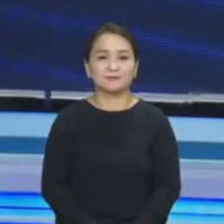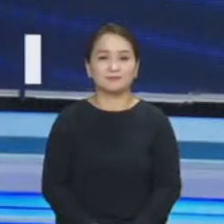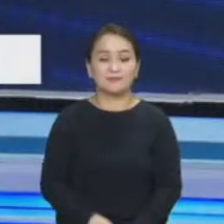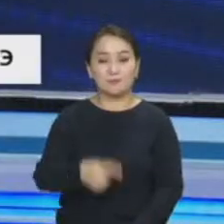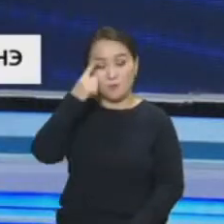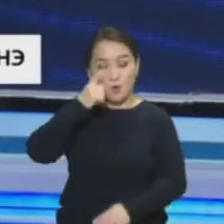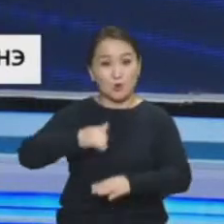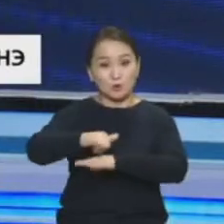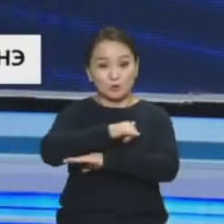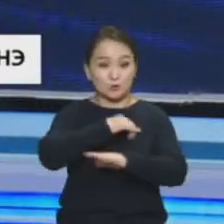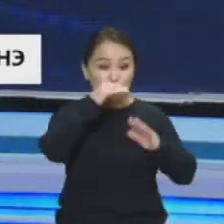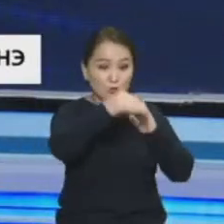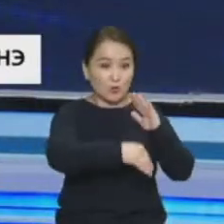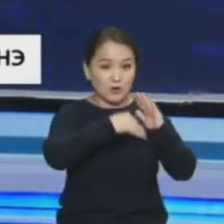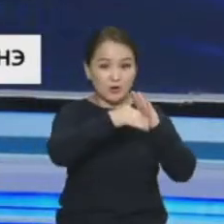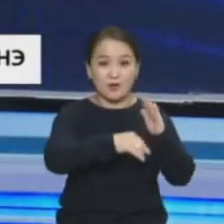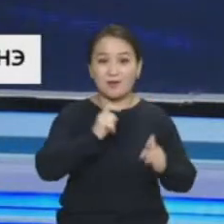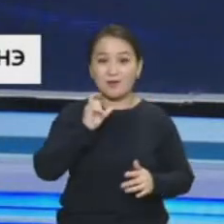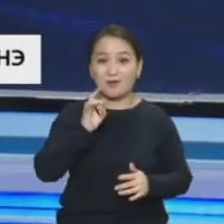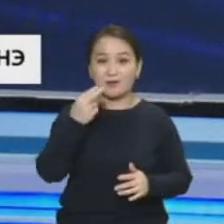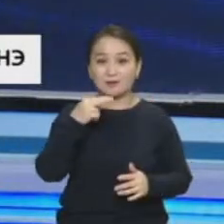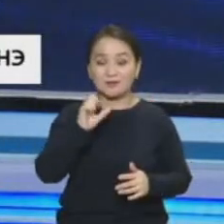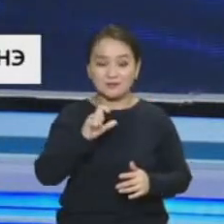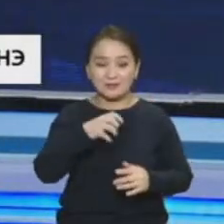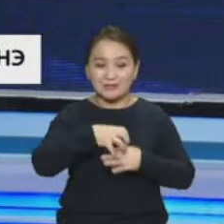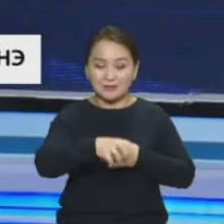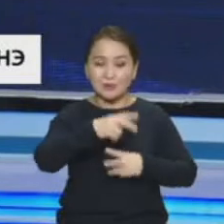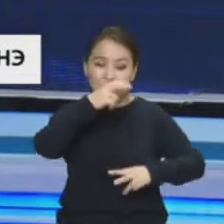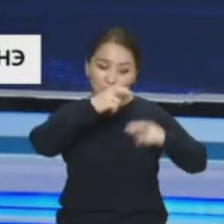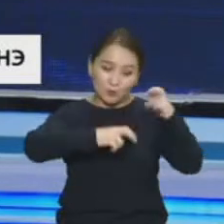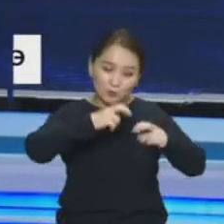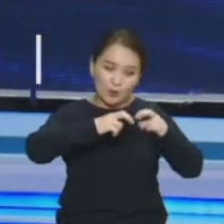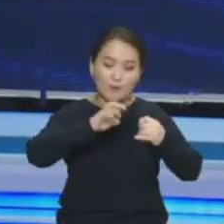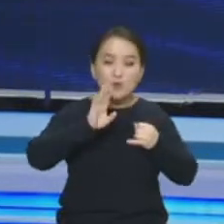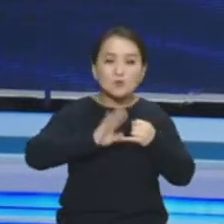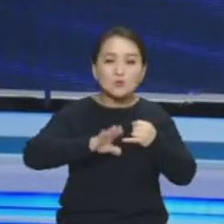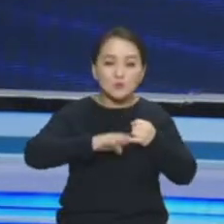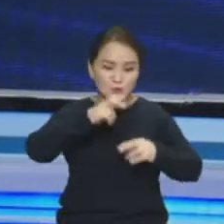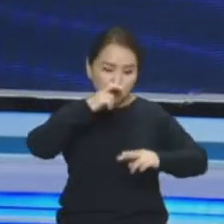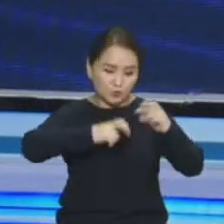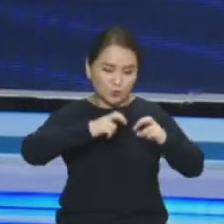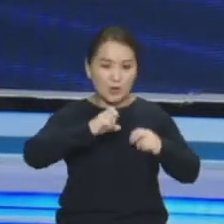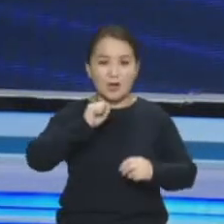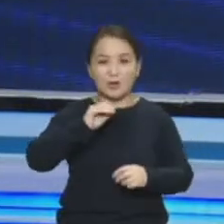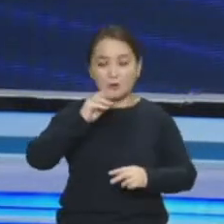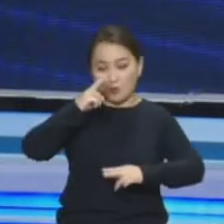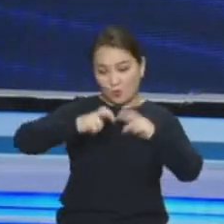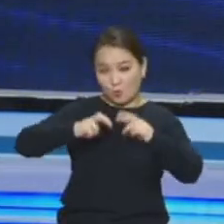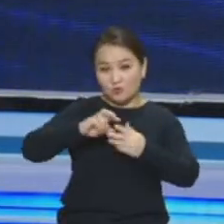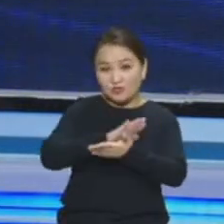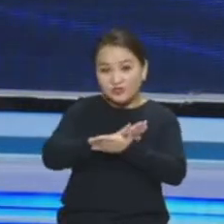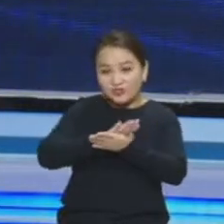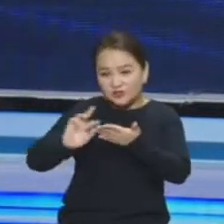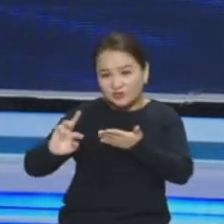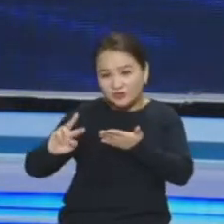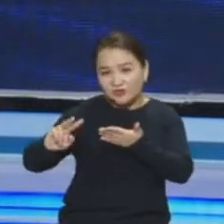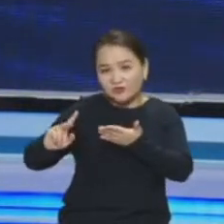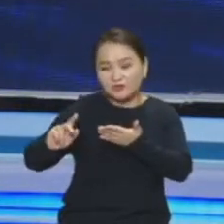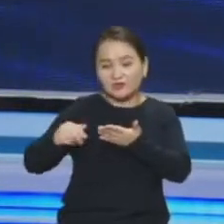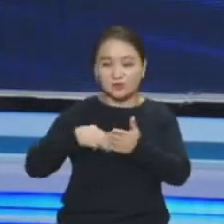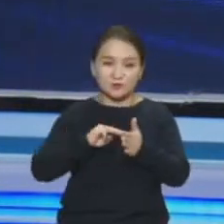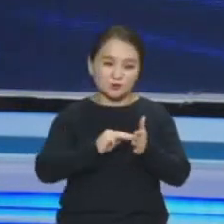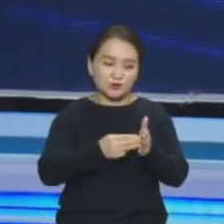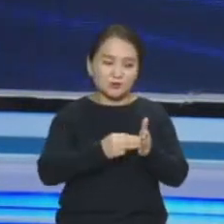мэдээ хүргэе. Манай улс уул уурхай эрдэсийн салбарын бүтээгдэхүүнүүдэд боловсруулж, эцсийн бүтээгдэхүүн үйлдвэрлэх замаар аж үйлдвэрийн салбараа шин шатнд гаргахаар